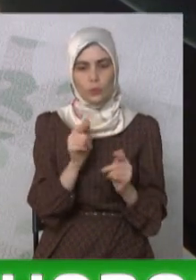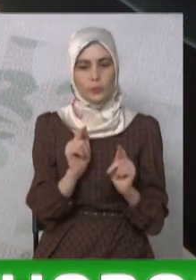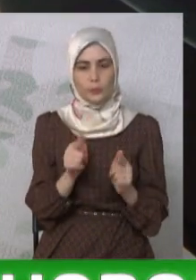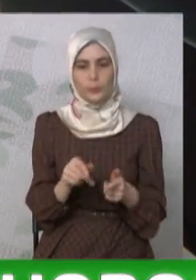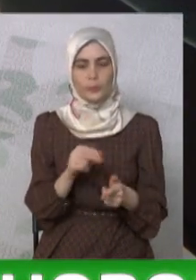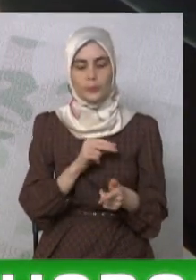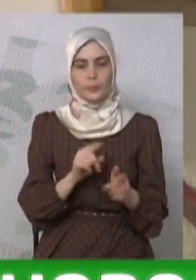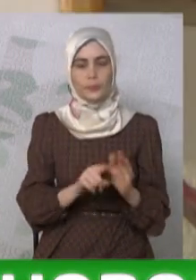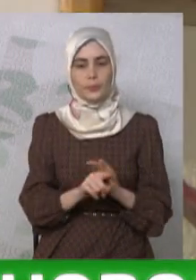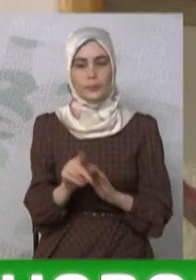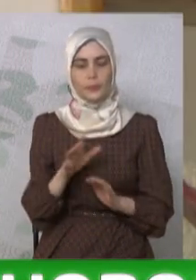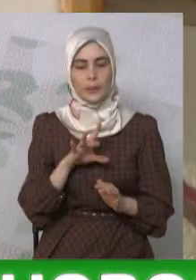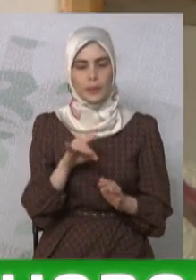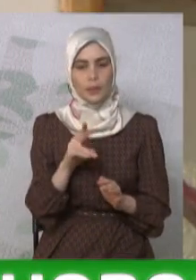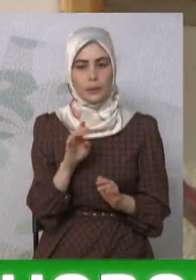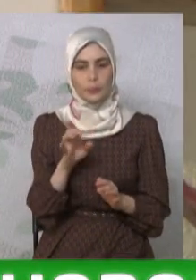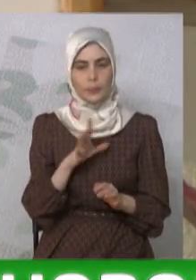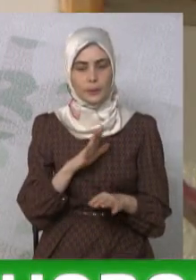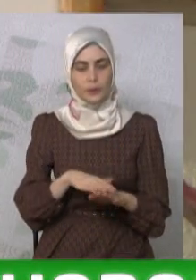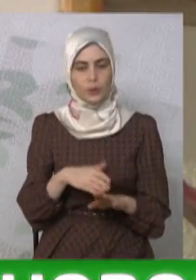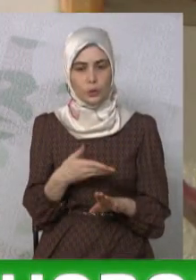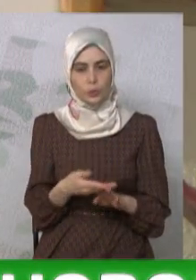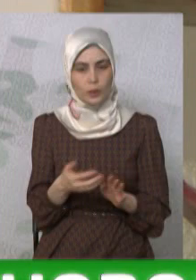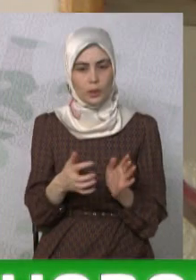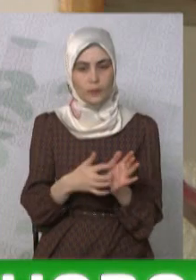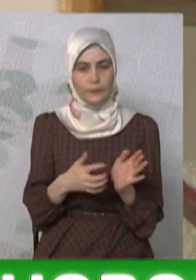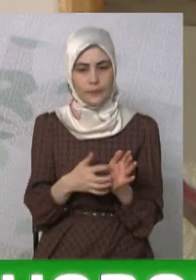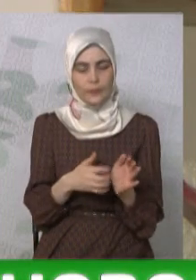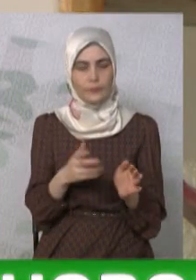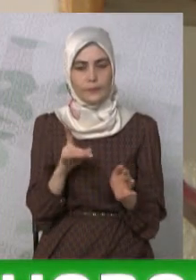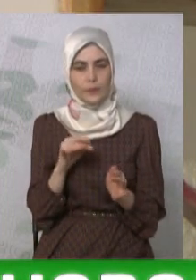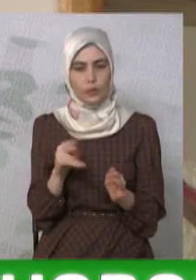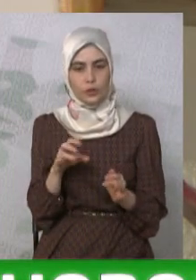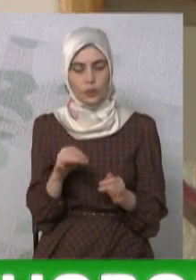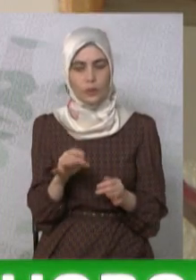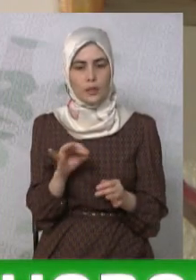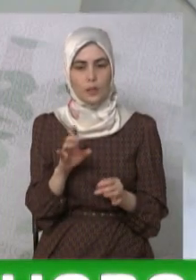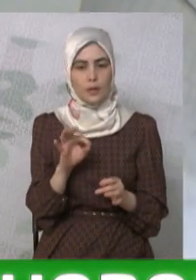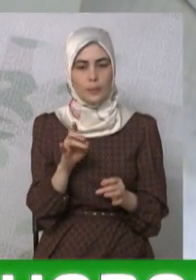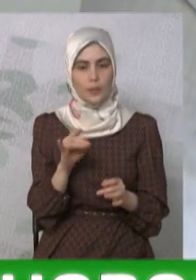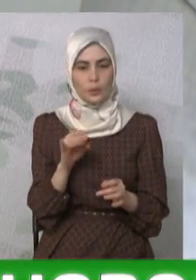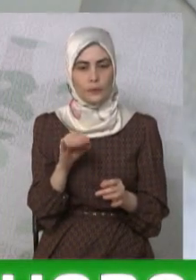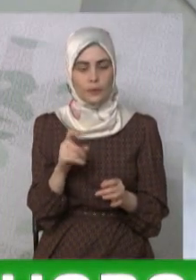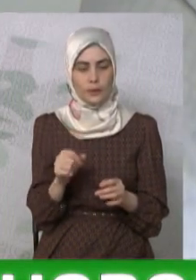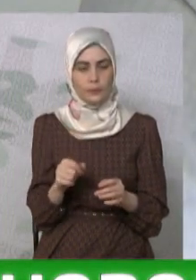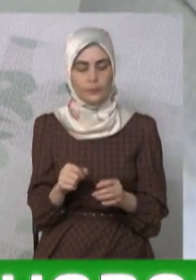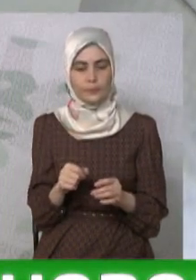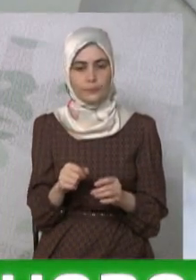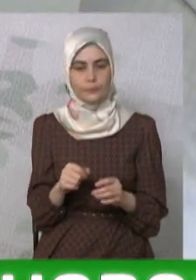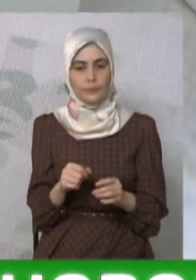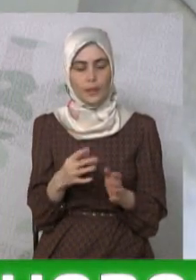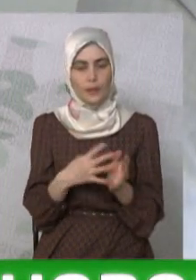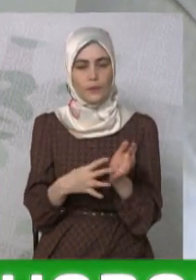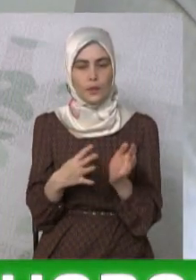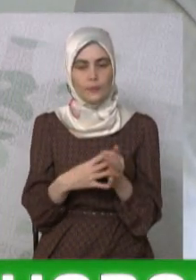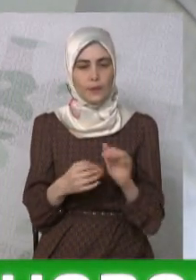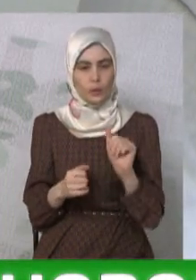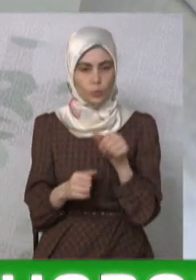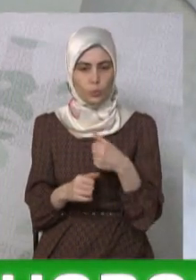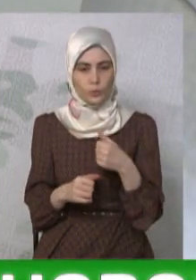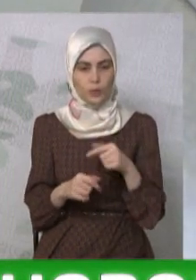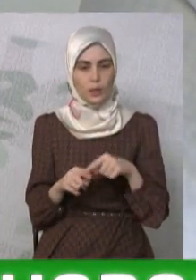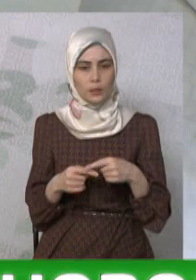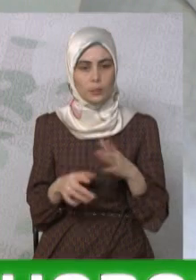пришел работать в ИРКБ, было сложно. Не хватало специалистов и оборудования. 99-й год – это